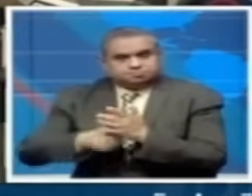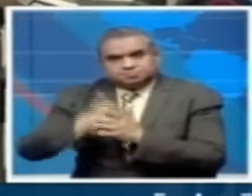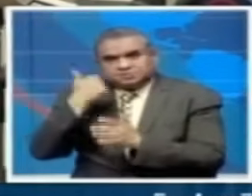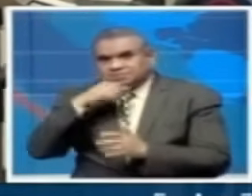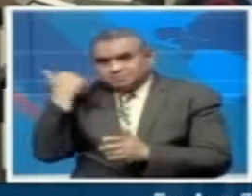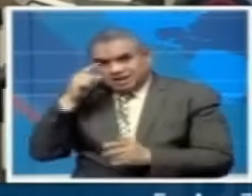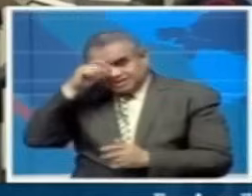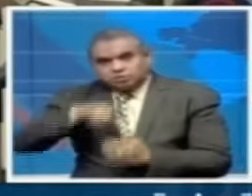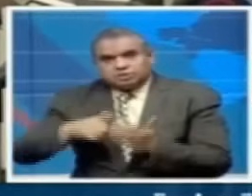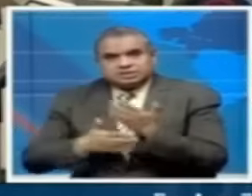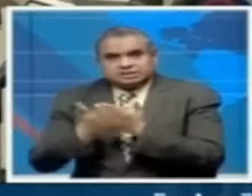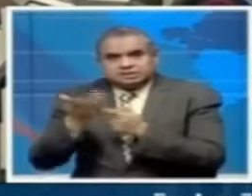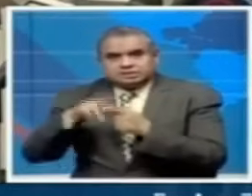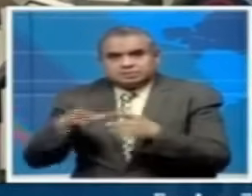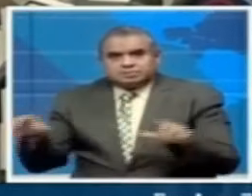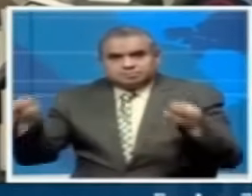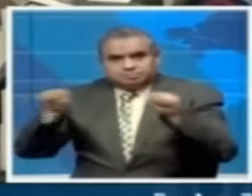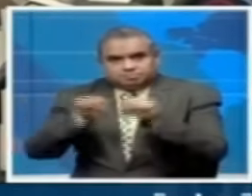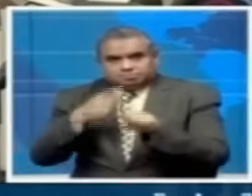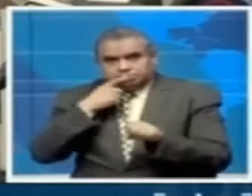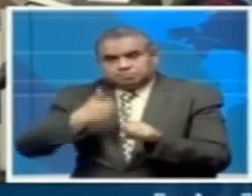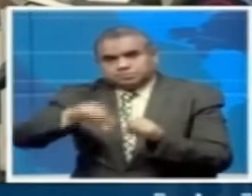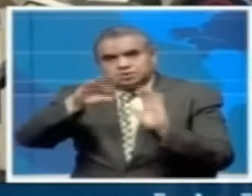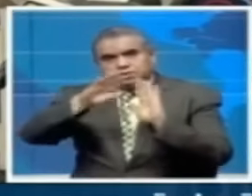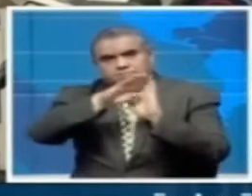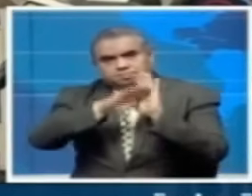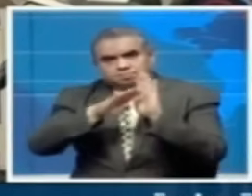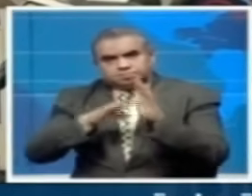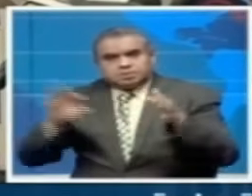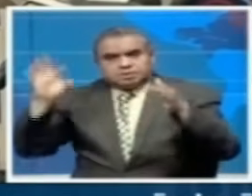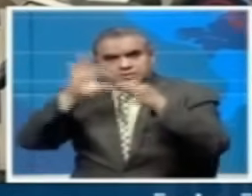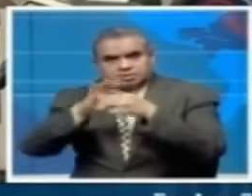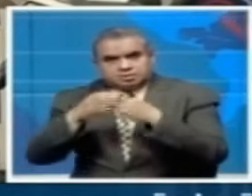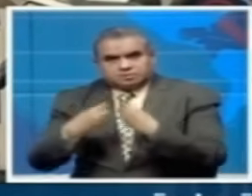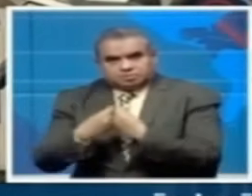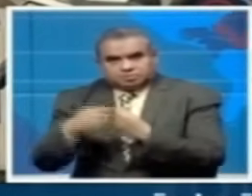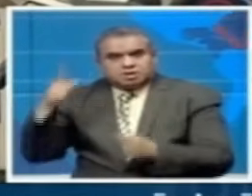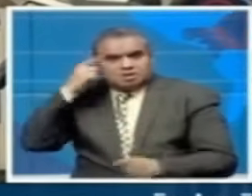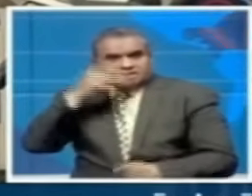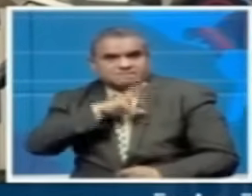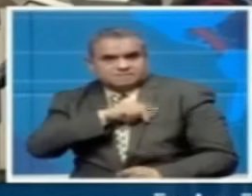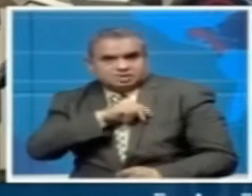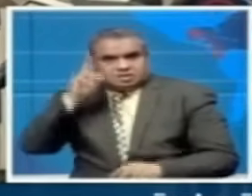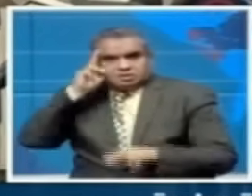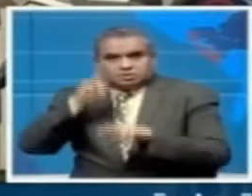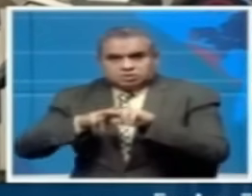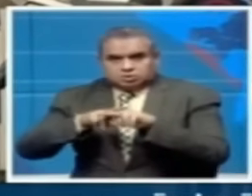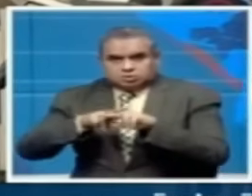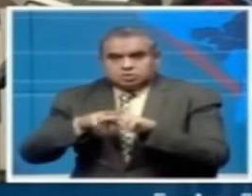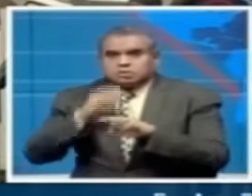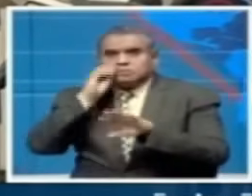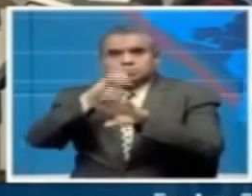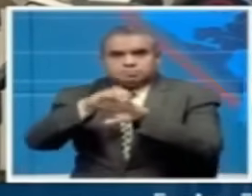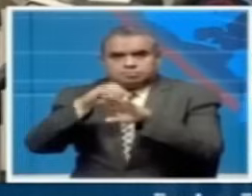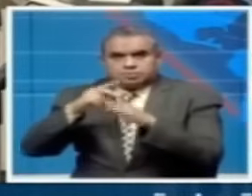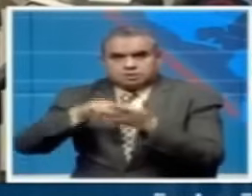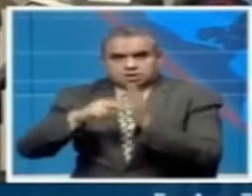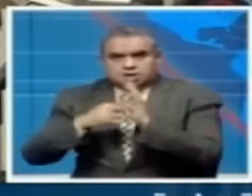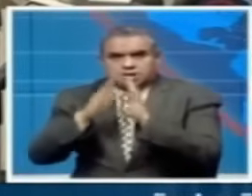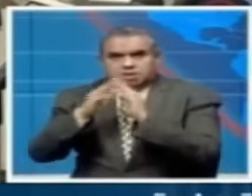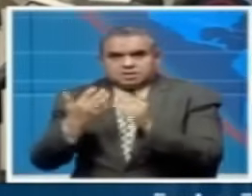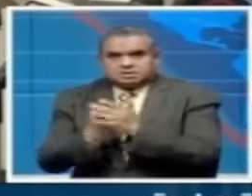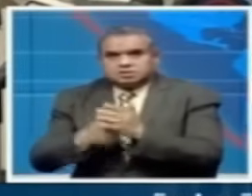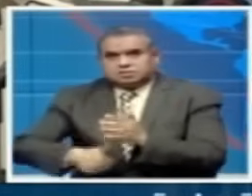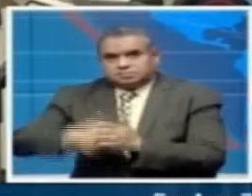أمس والعودة لتطبيق كل بنودها المتفق عليها من الجانبين الفلسطيني والإسرائيلي، مشيرا إلى